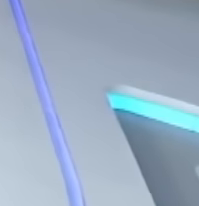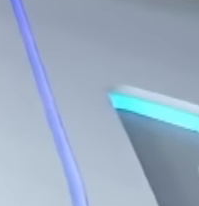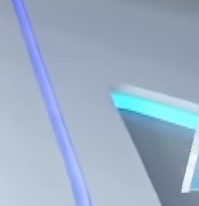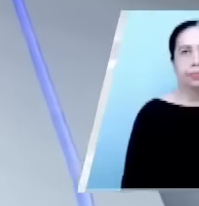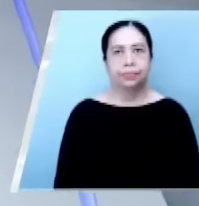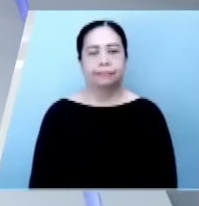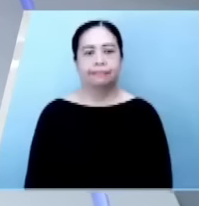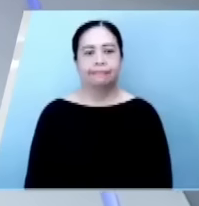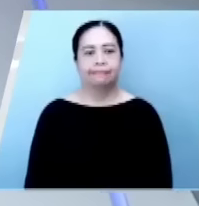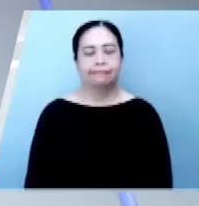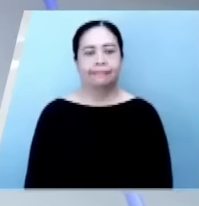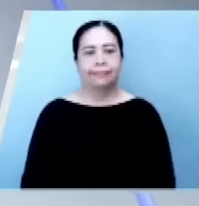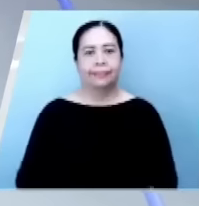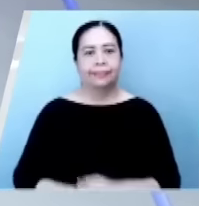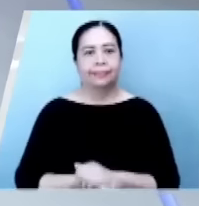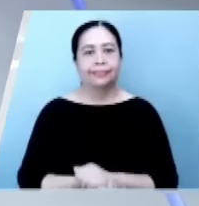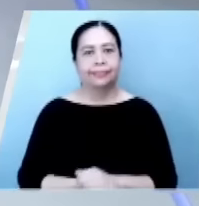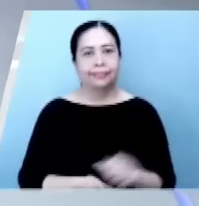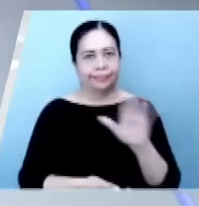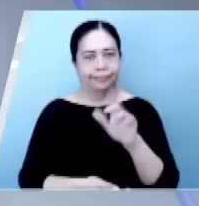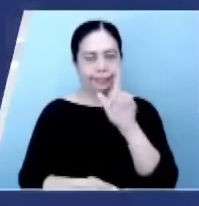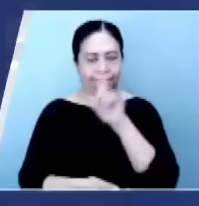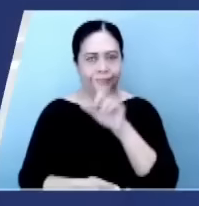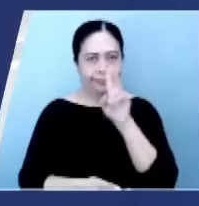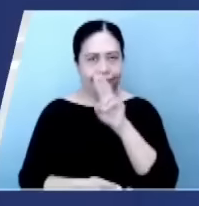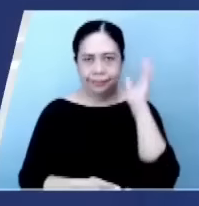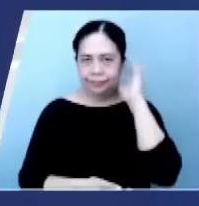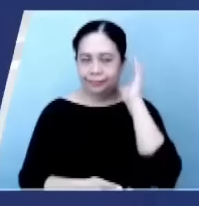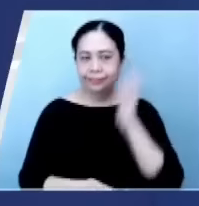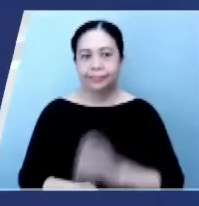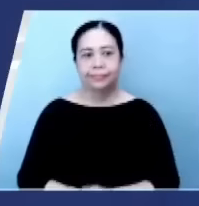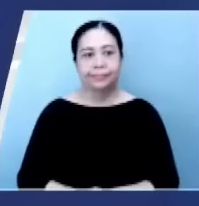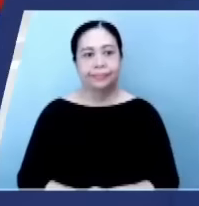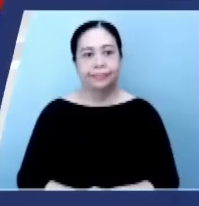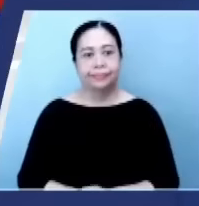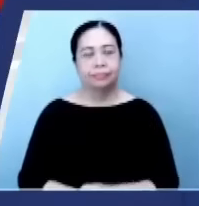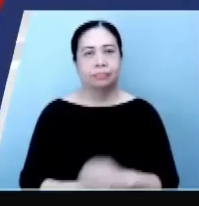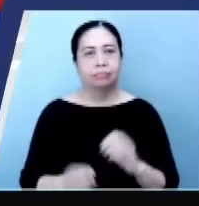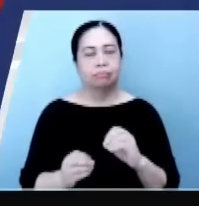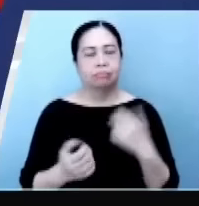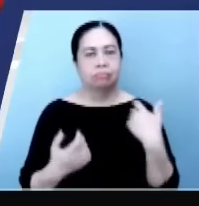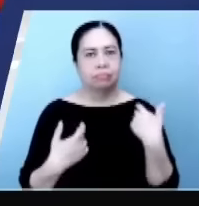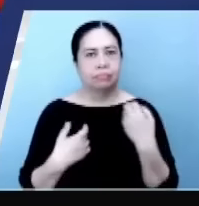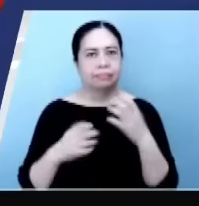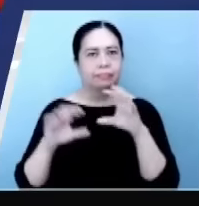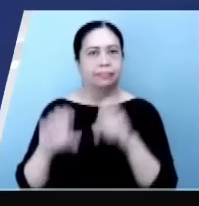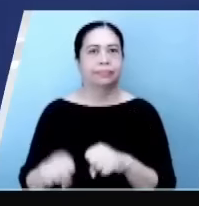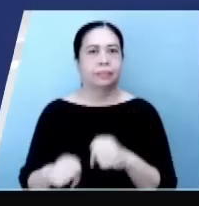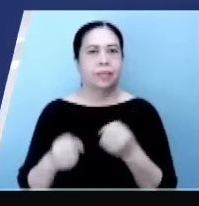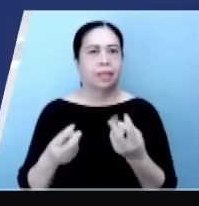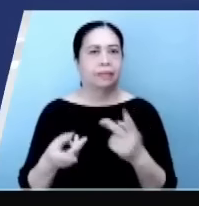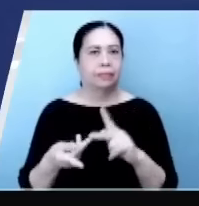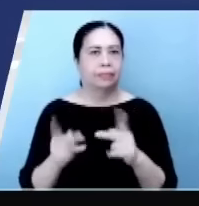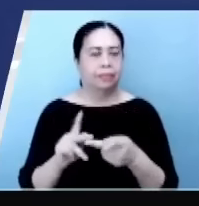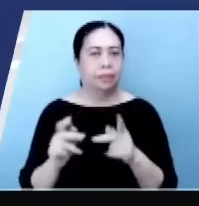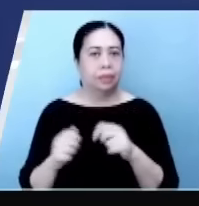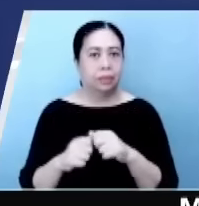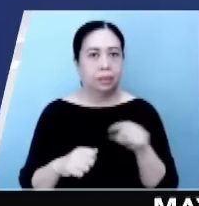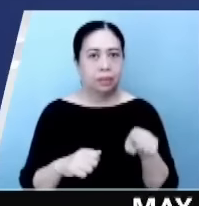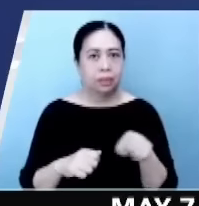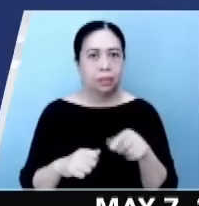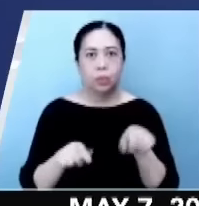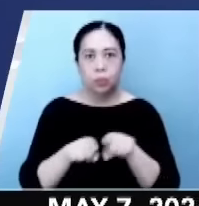Magandang gabi po, Luzon, Visayas at Mindanao. Walang kawala ang mag-live-in partner sa Cavite na mag-partner din umano